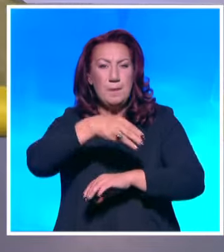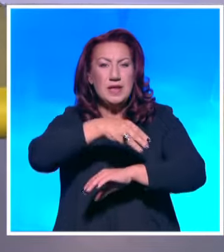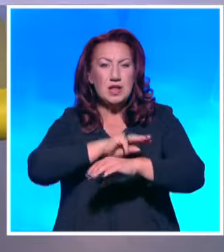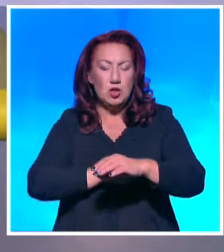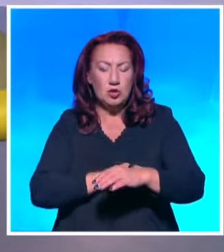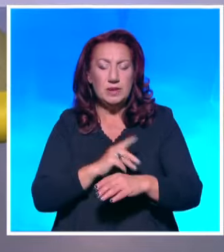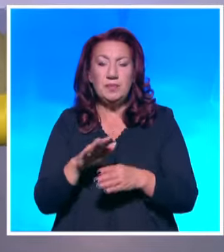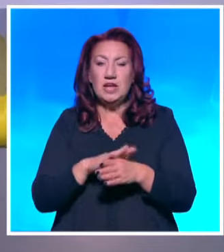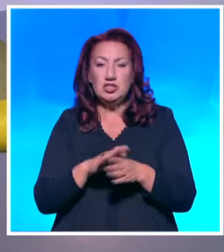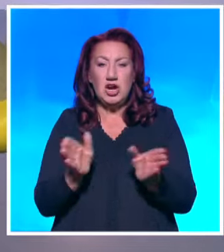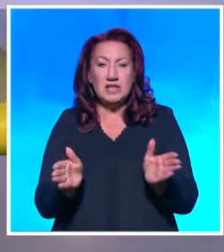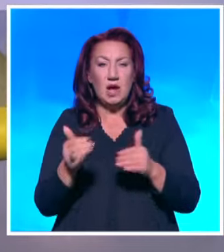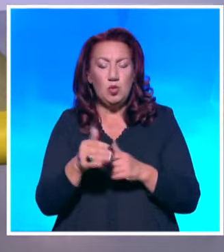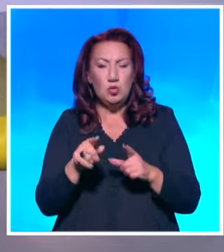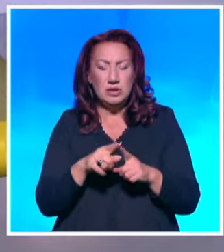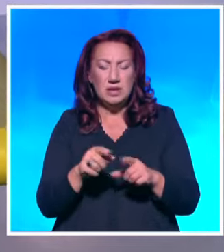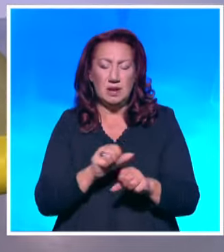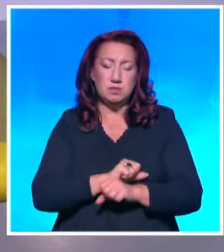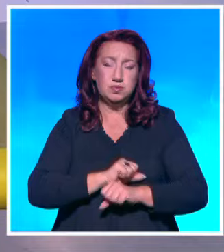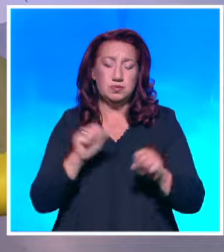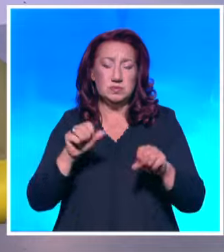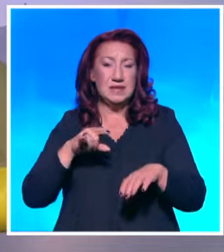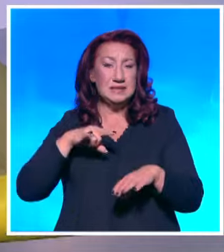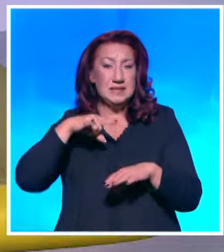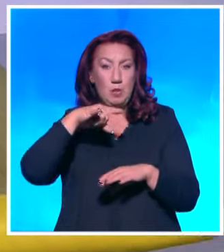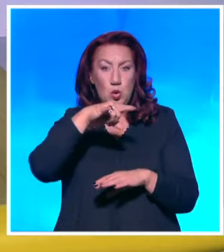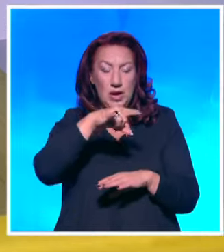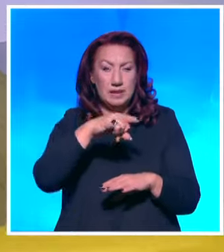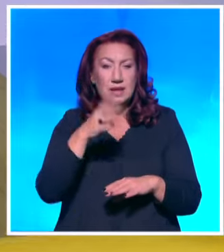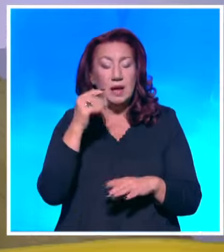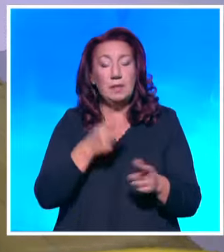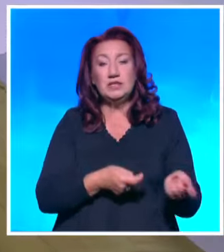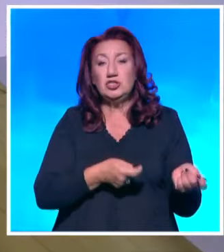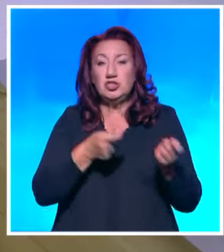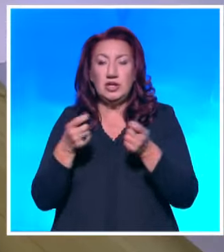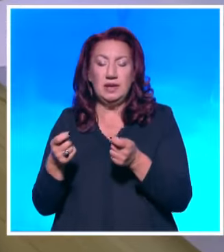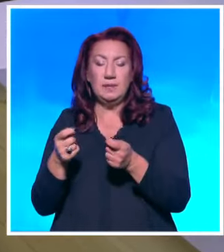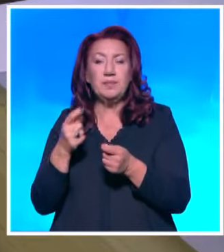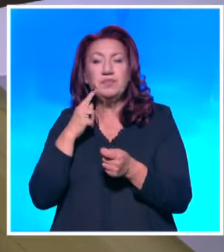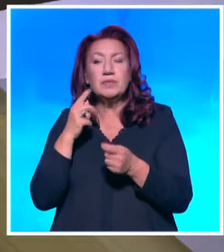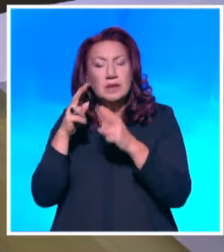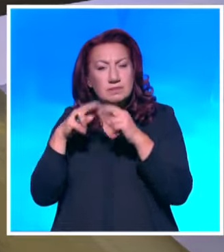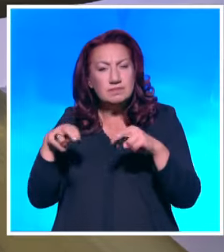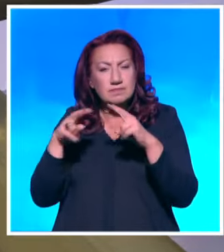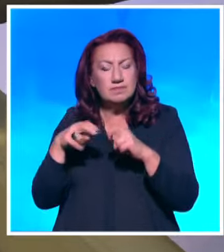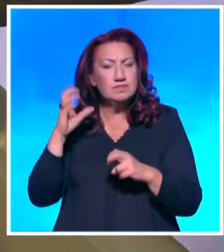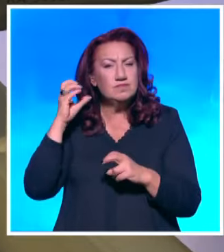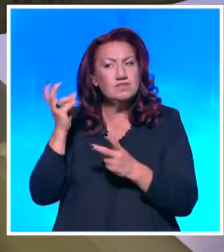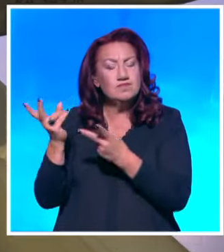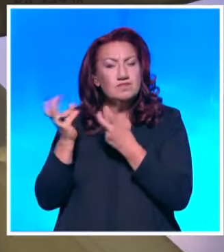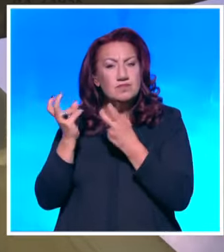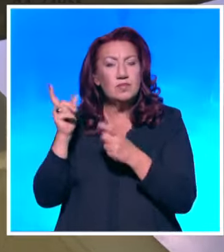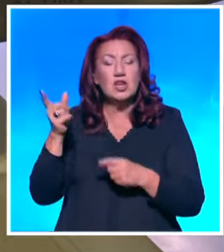на разбили се самолет L-39ZA Албатрос беше откарана за разчитане в страната производител Чехия. Ясна